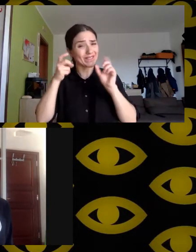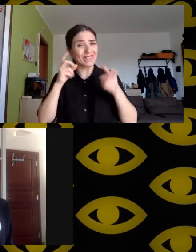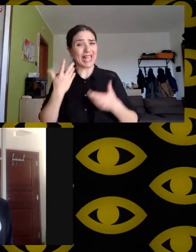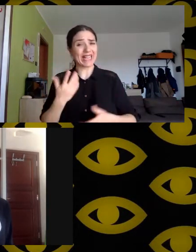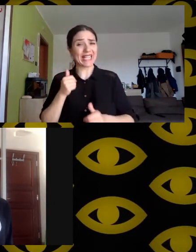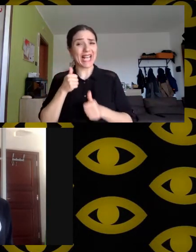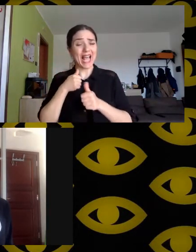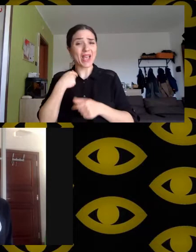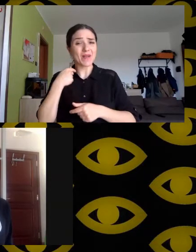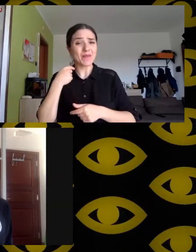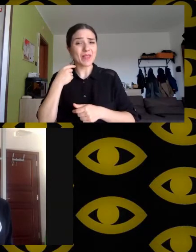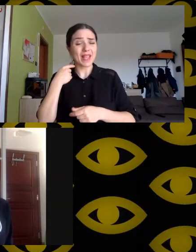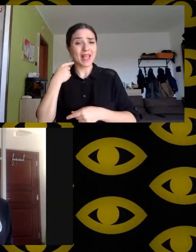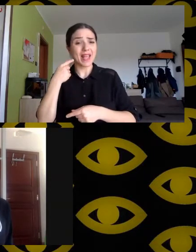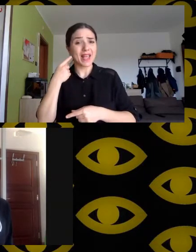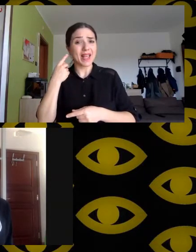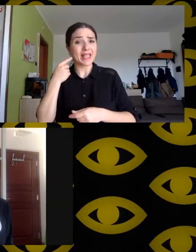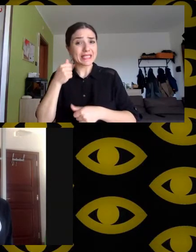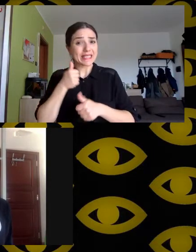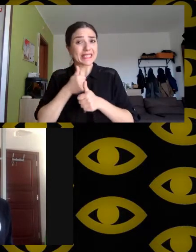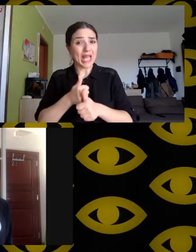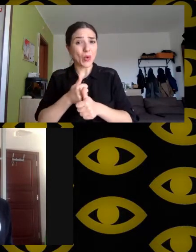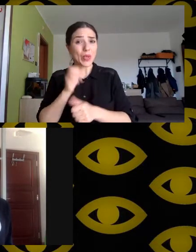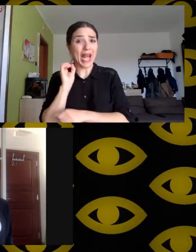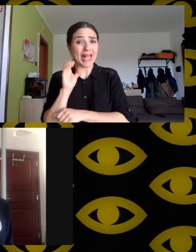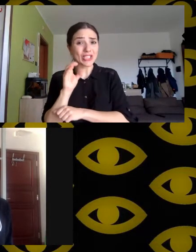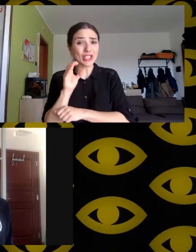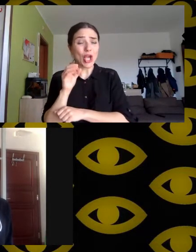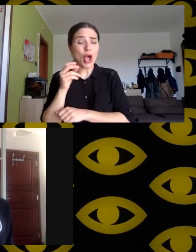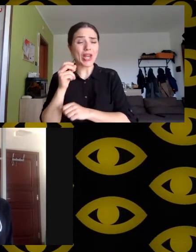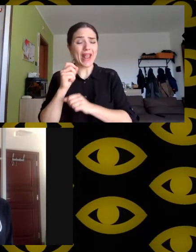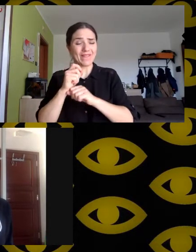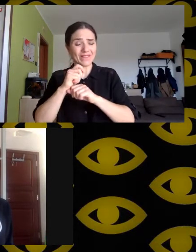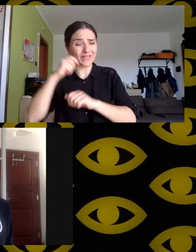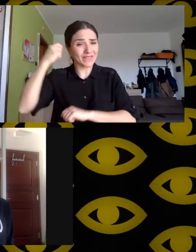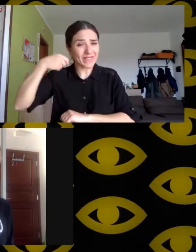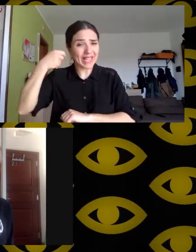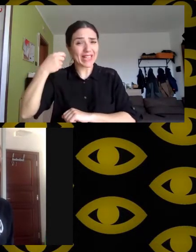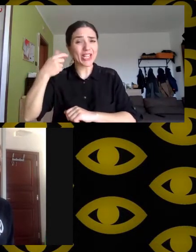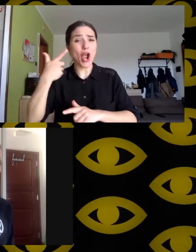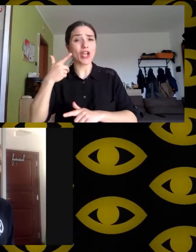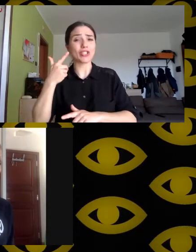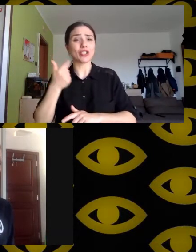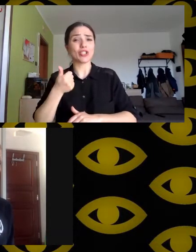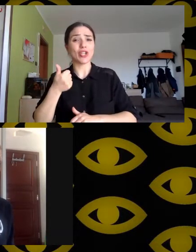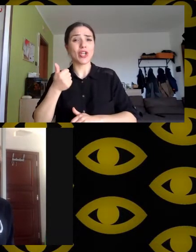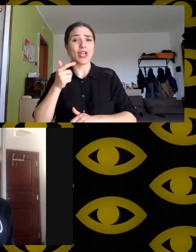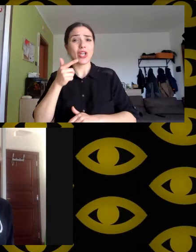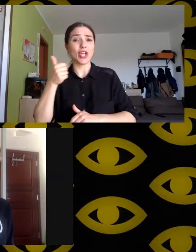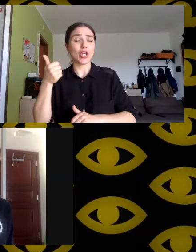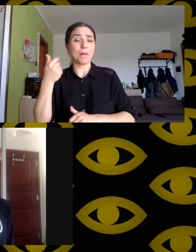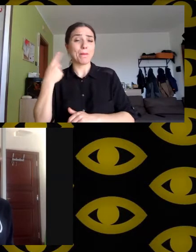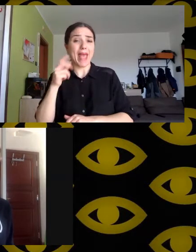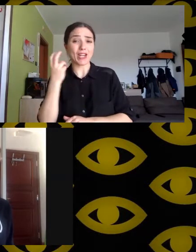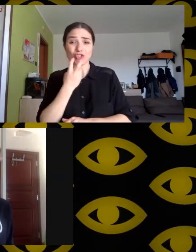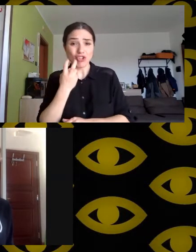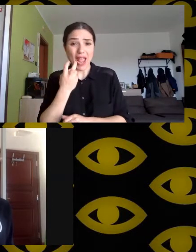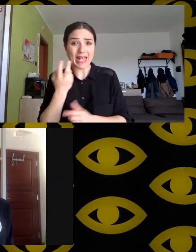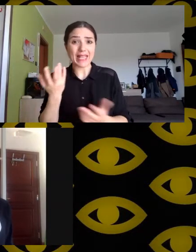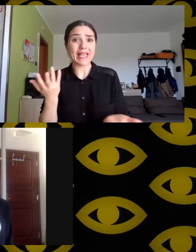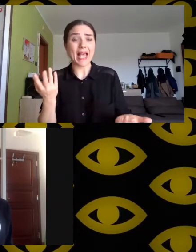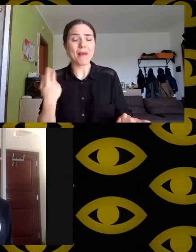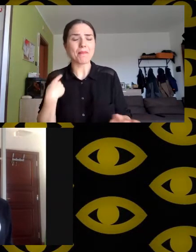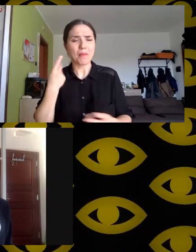lezione didattica di attività motoria video, e invece, e poi ho notato che non lo fa nessuno, nel senso che ci provano, ma